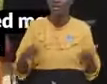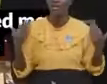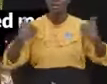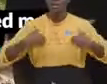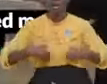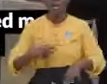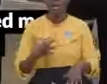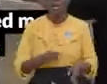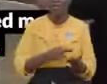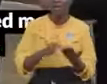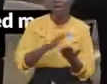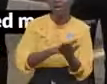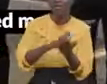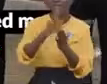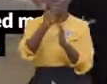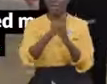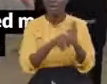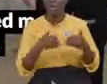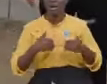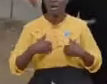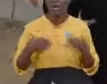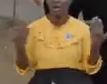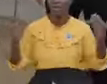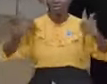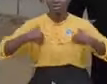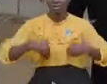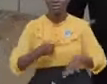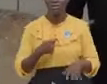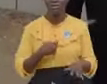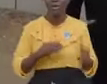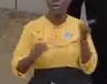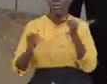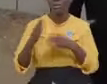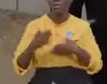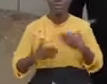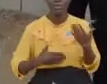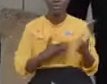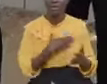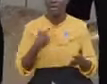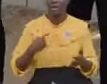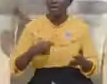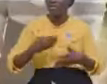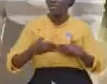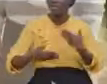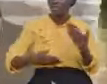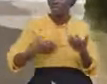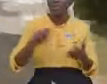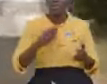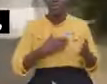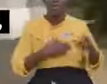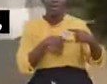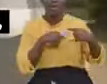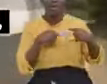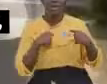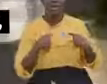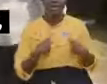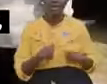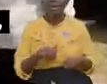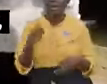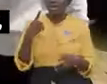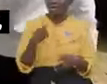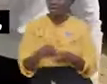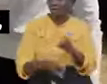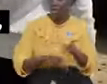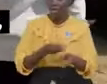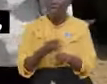البر كسلاني يناير فرحه قلبي